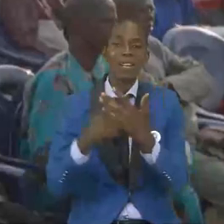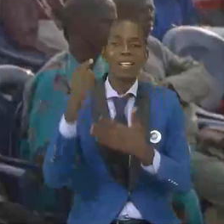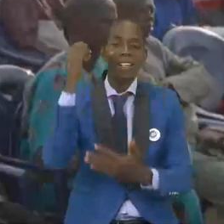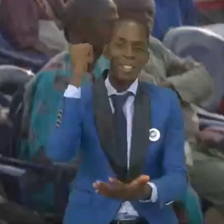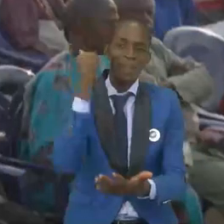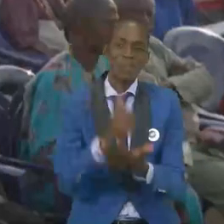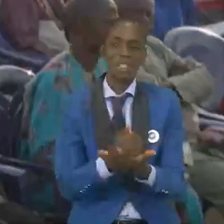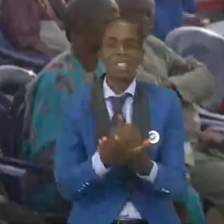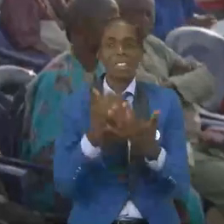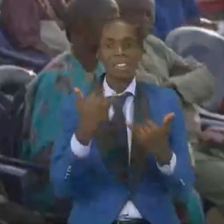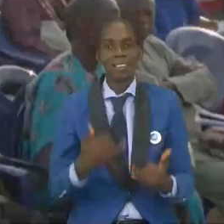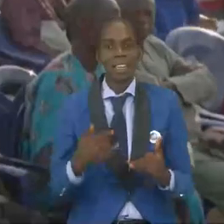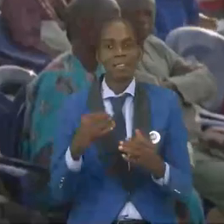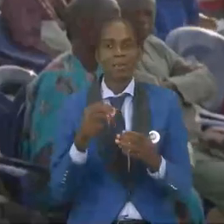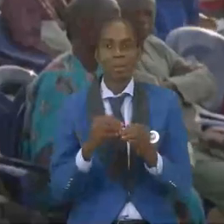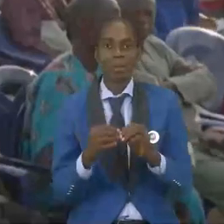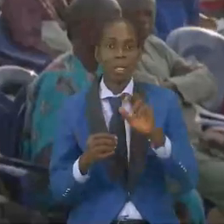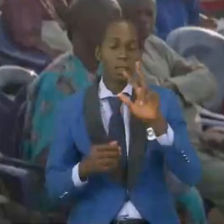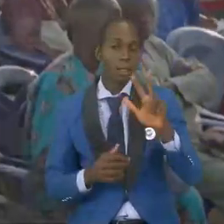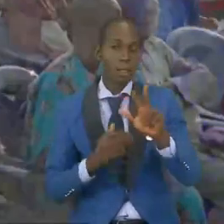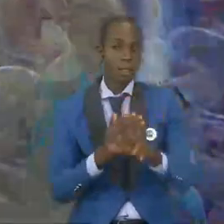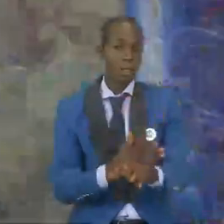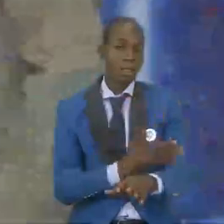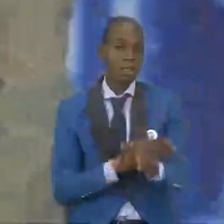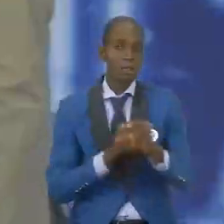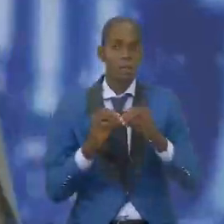un amen du 25 décembre.